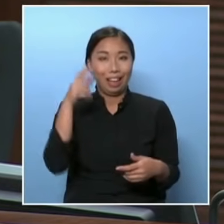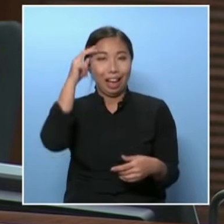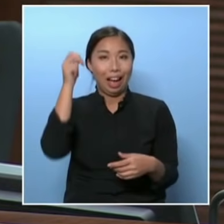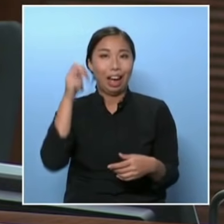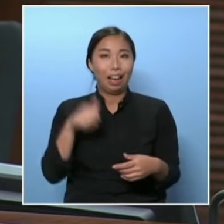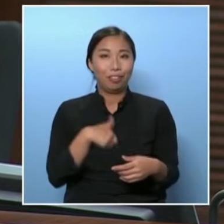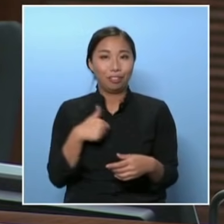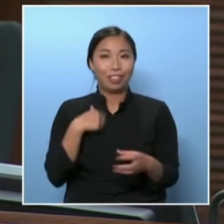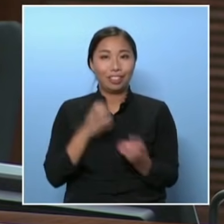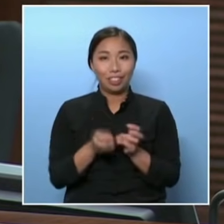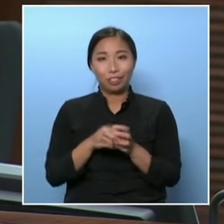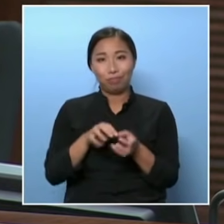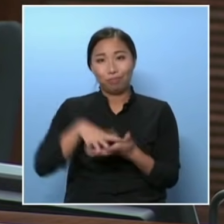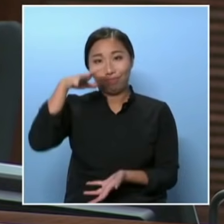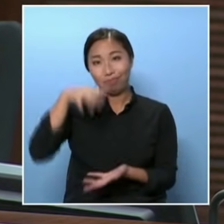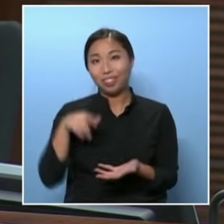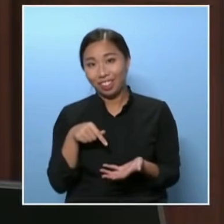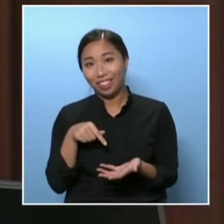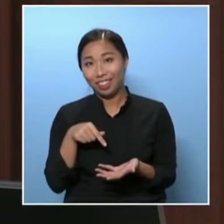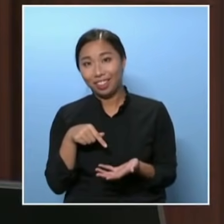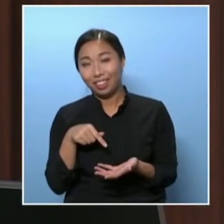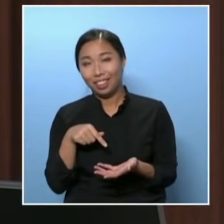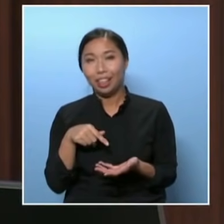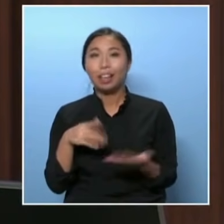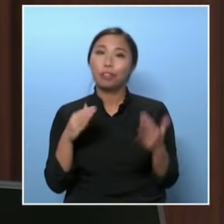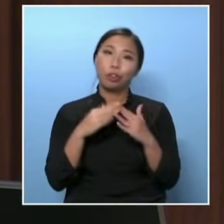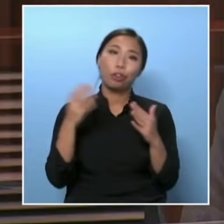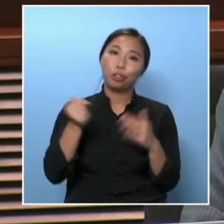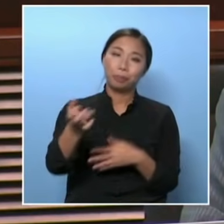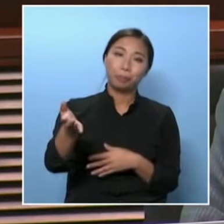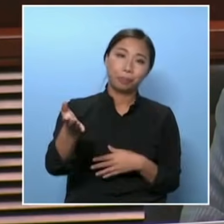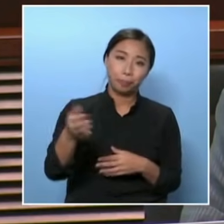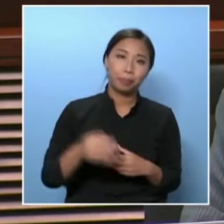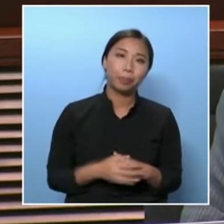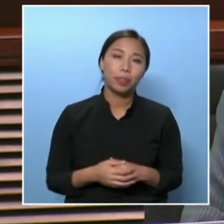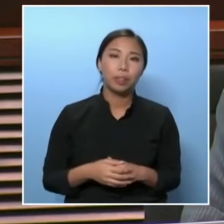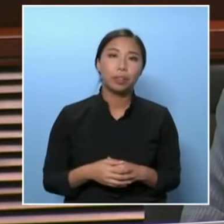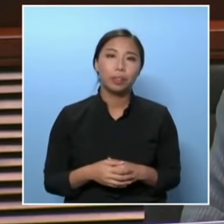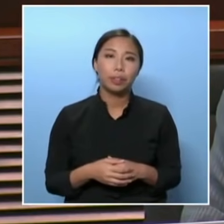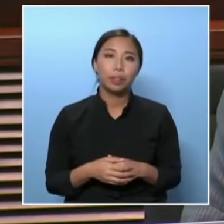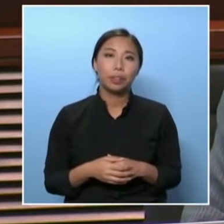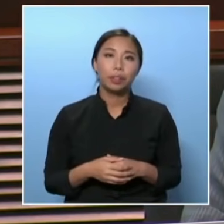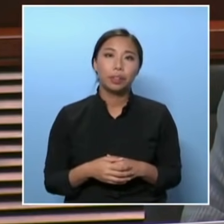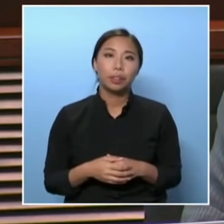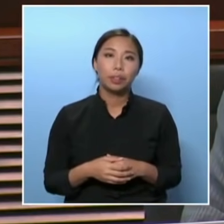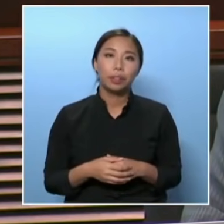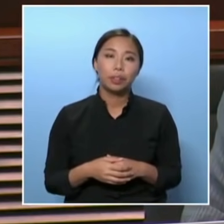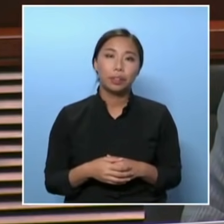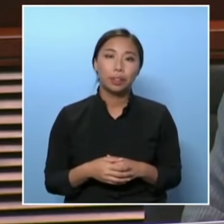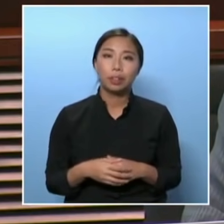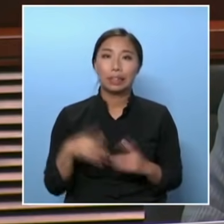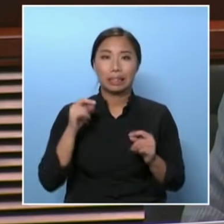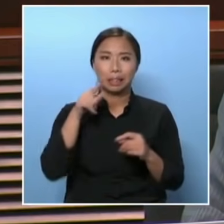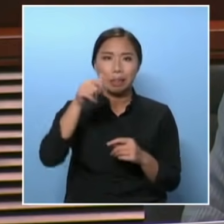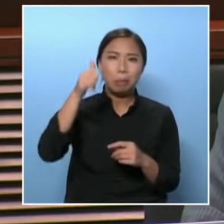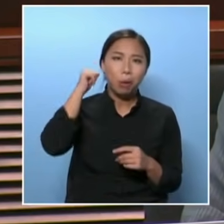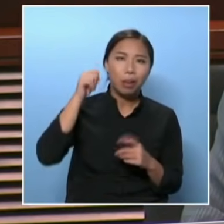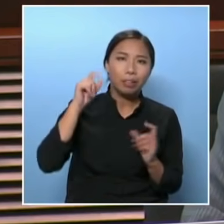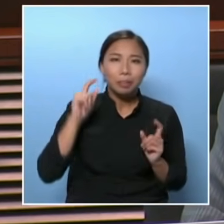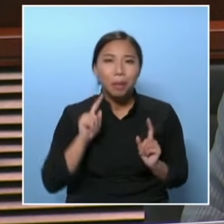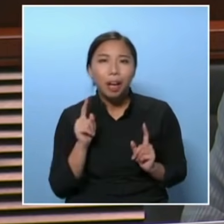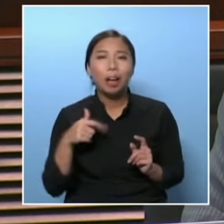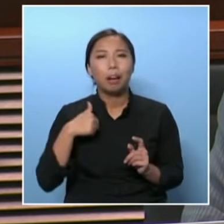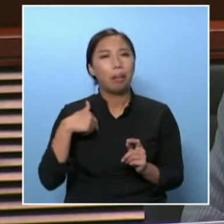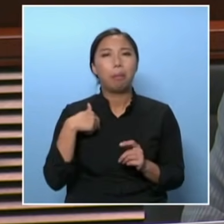資料庫？ 係局長， 我亦都好難理解，即係背後嗰個邏輯啦。